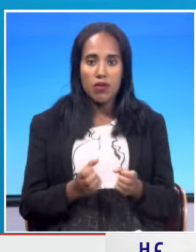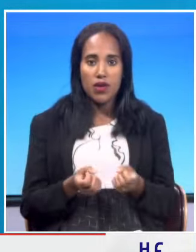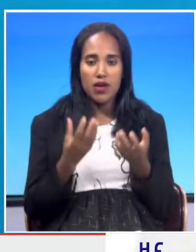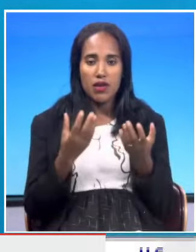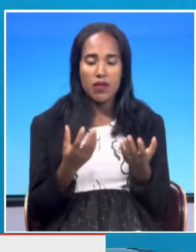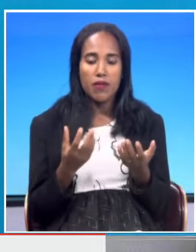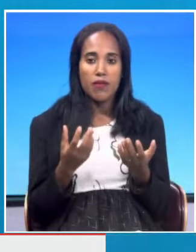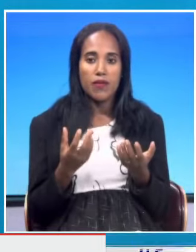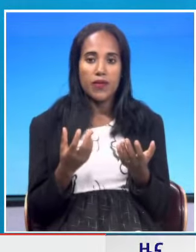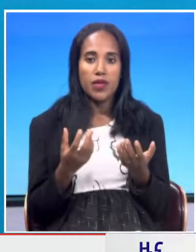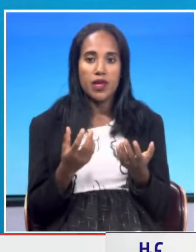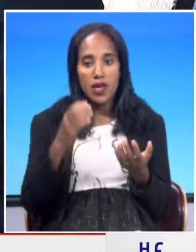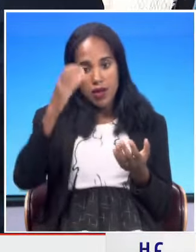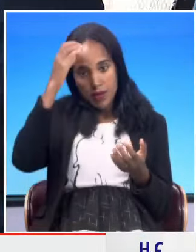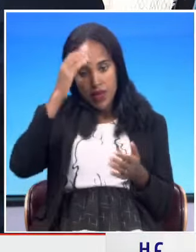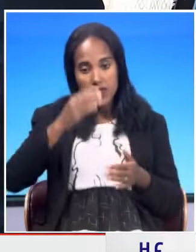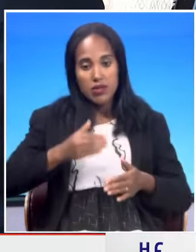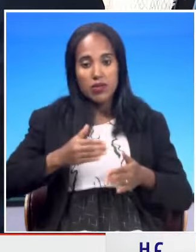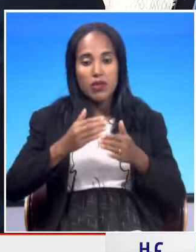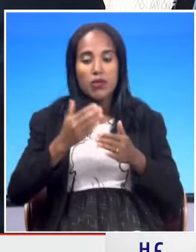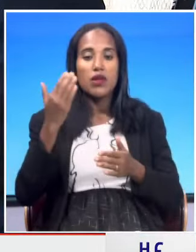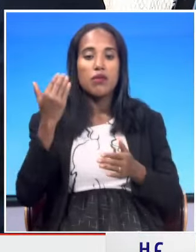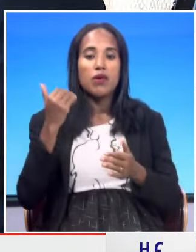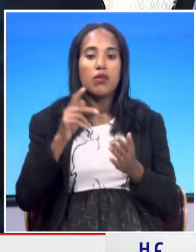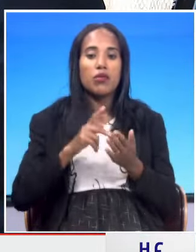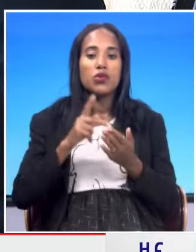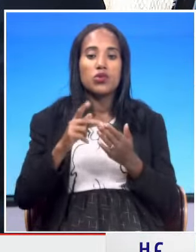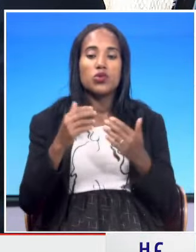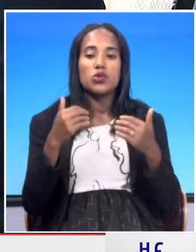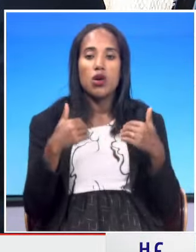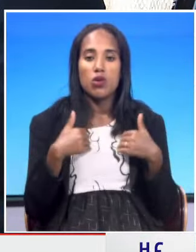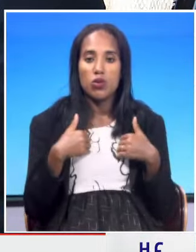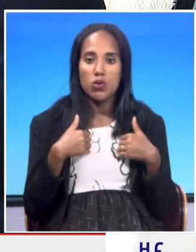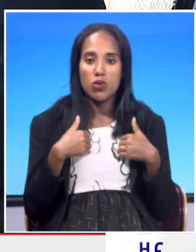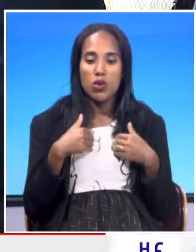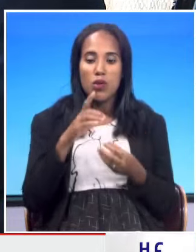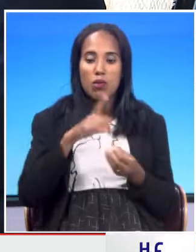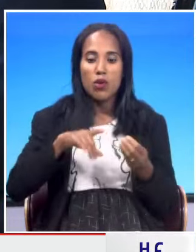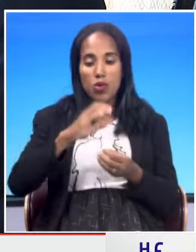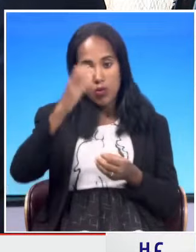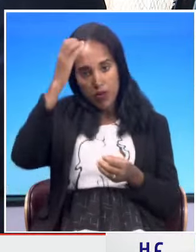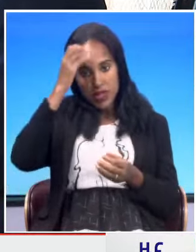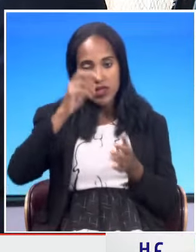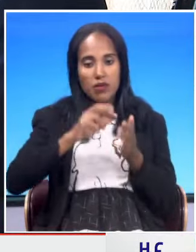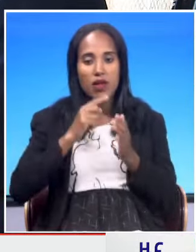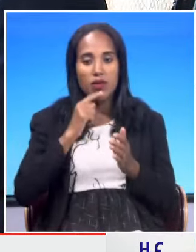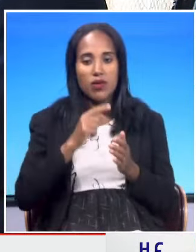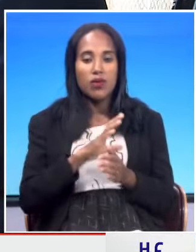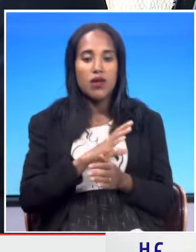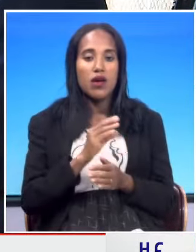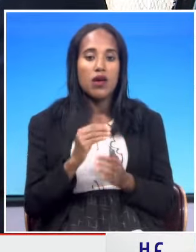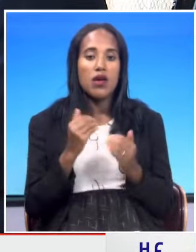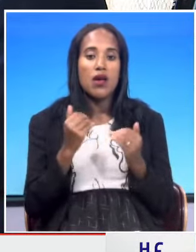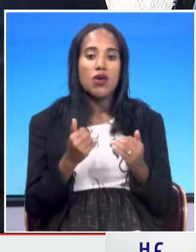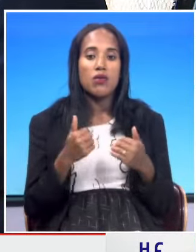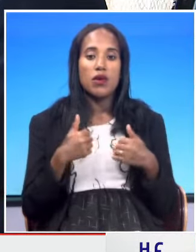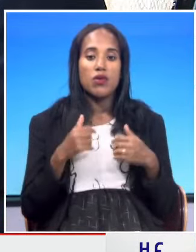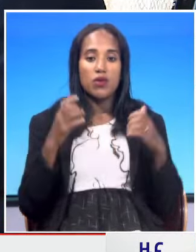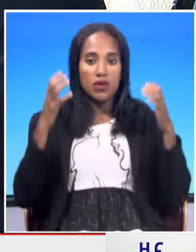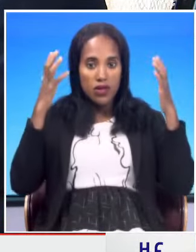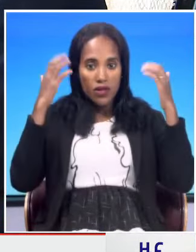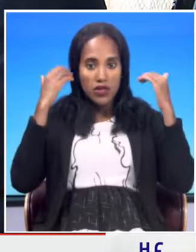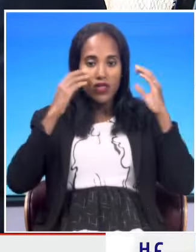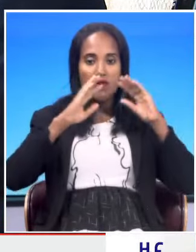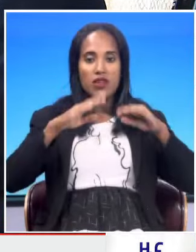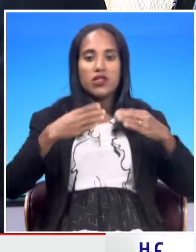رجتوش بمنجس بيجنبو نبار مع ديس بروجكتوش تشالو بكلر منجس بقول أنا أهونم يالله تصفاسي شو بفرش